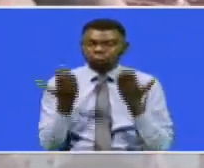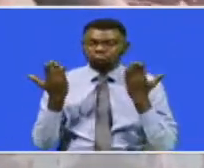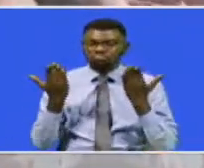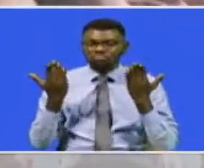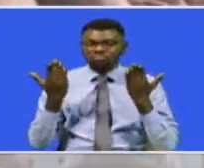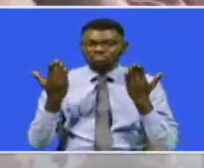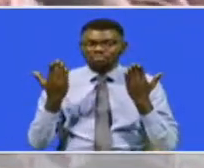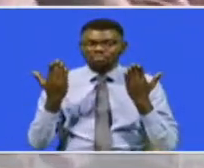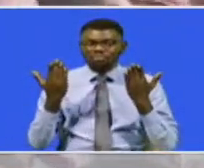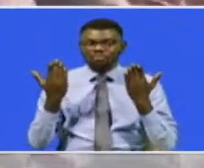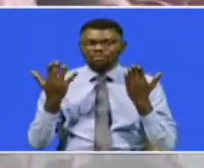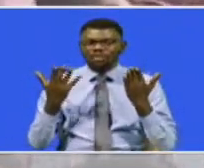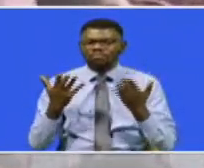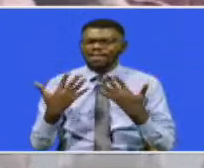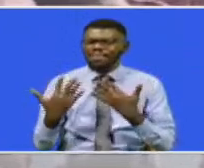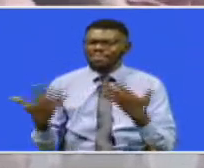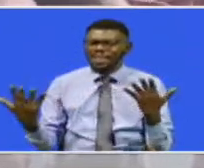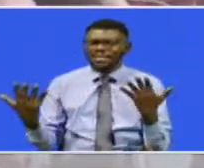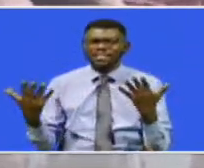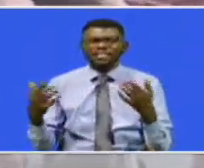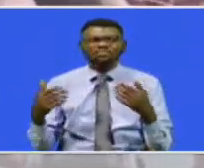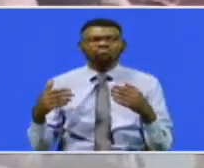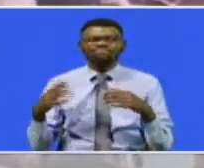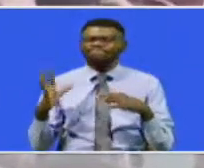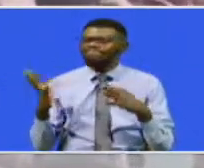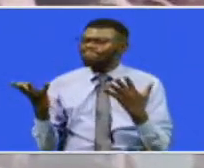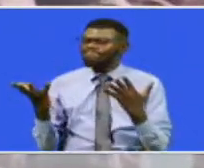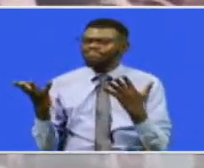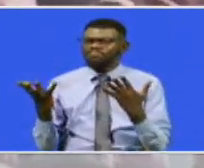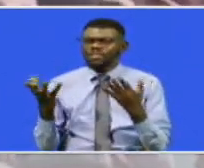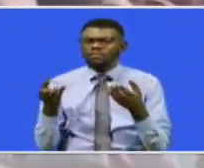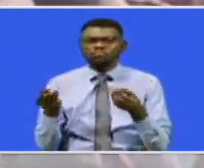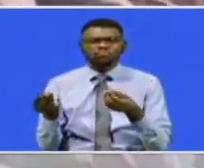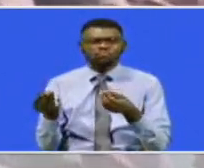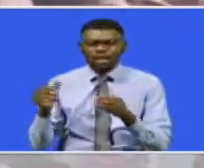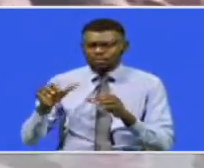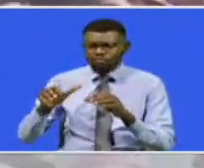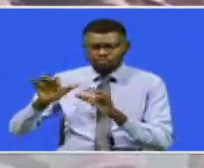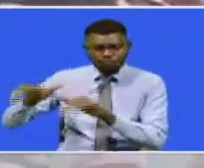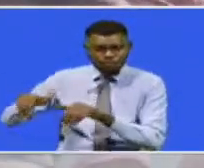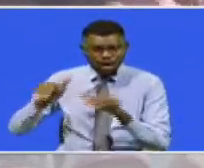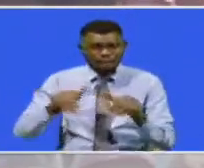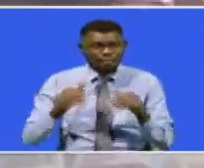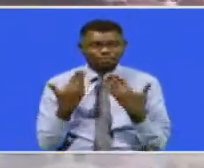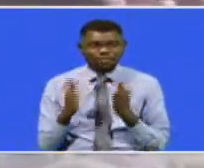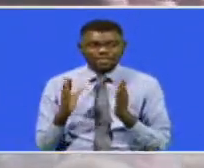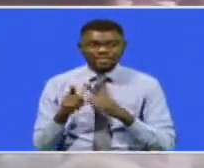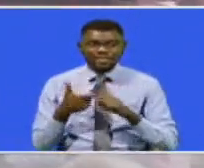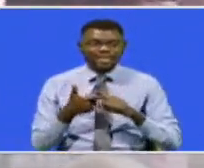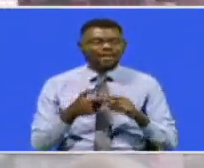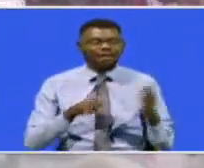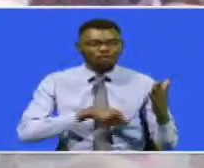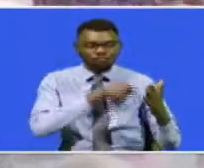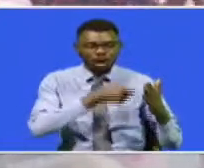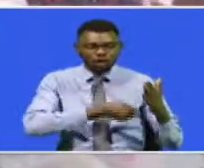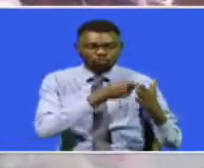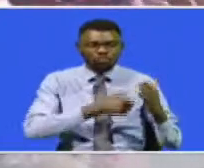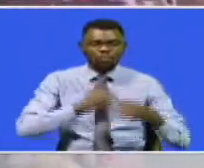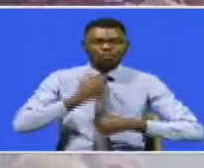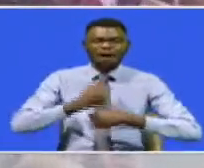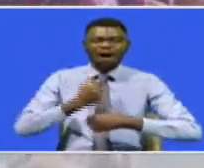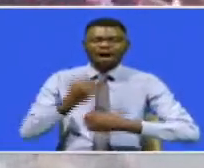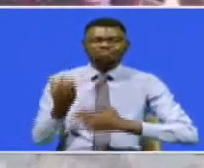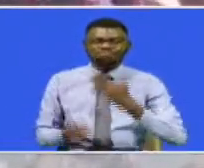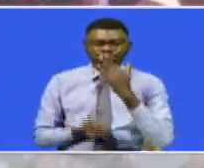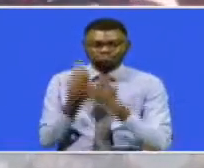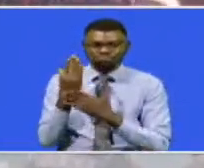ya kuuza bidhaa ambayo inatoka kwa shamba direct, tunafanya processing, value